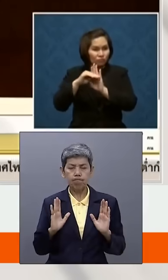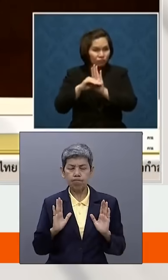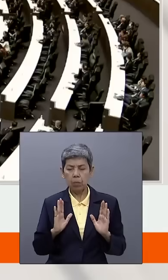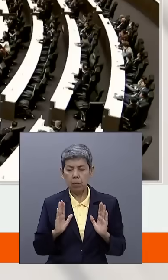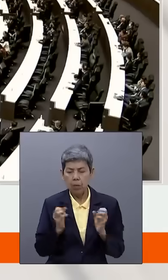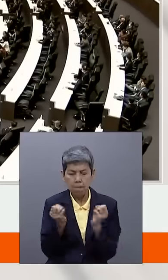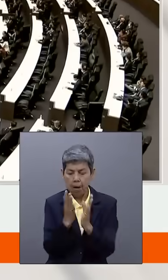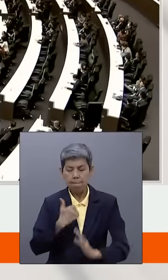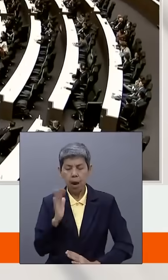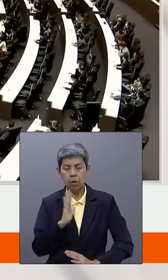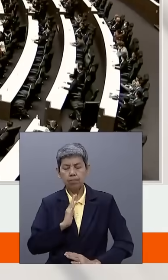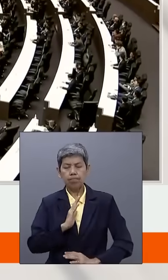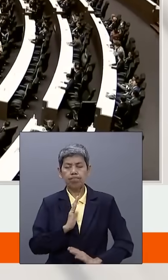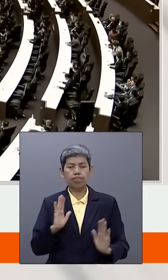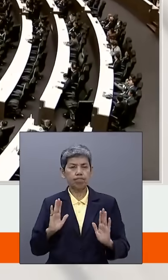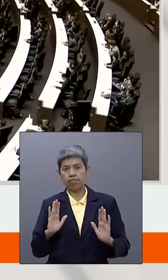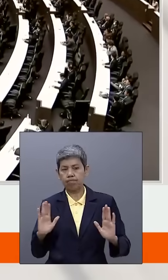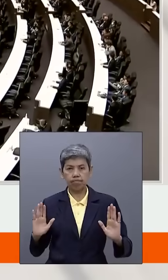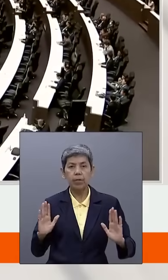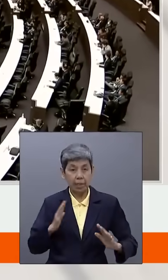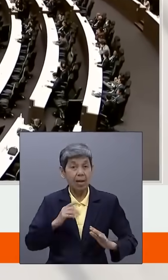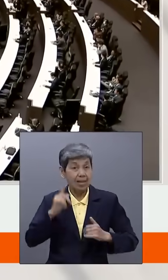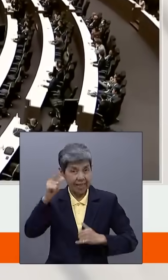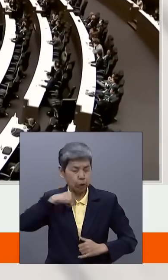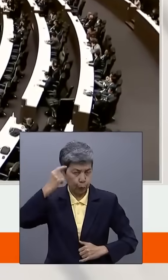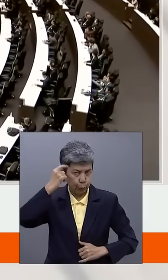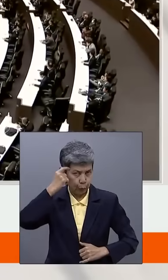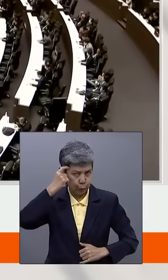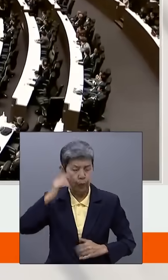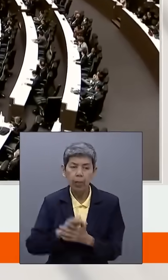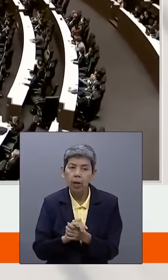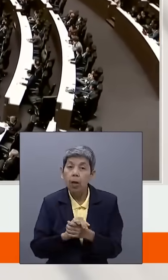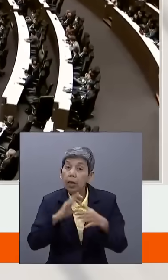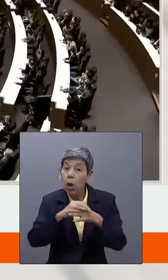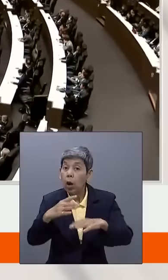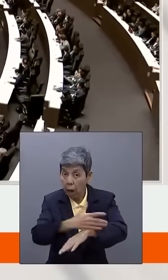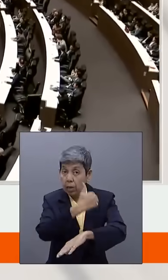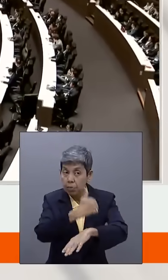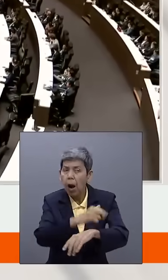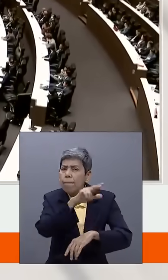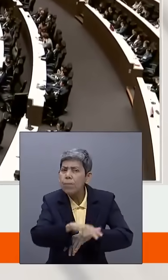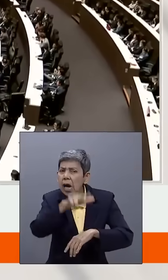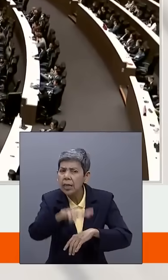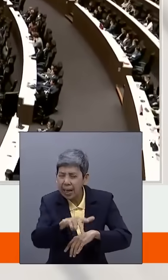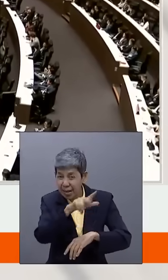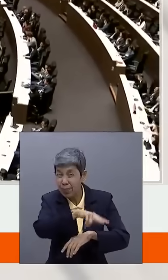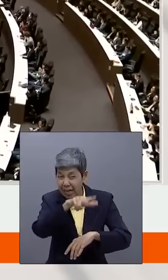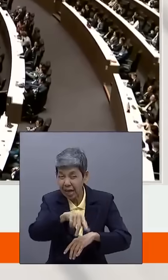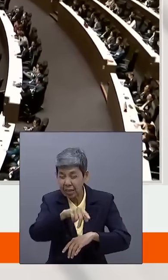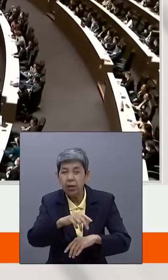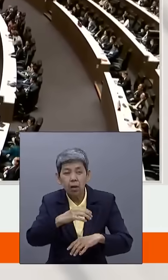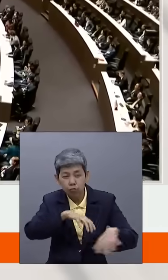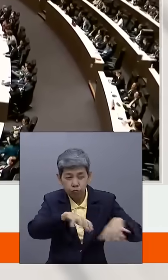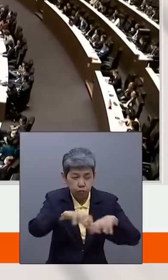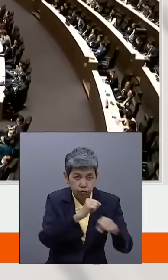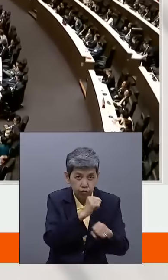กฤตนะครับทั้งตัวเขาเองและตัวที่เป็นปัจจัยการเมืองที่พรรคเพื่อไทยเข้าไปเป็นแกนนำเป็นก